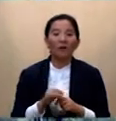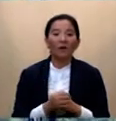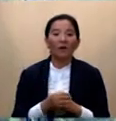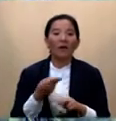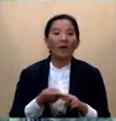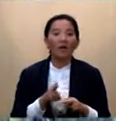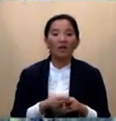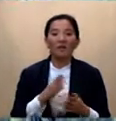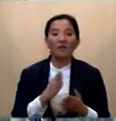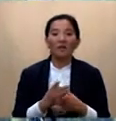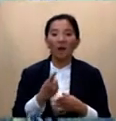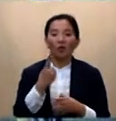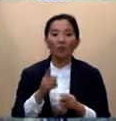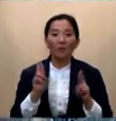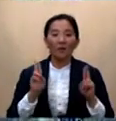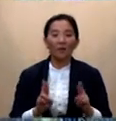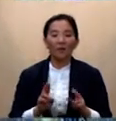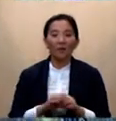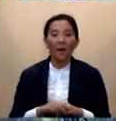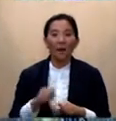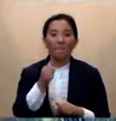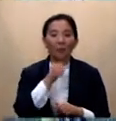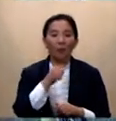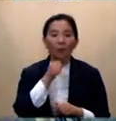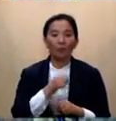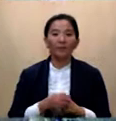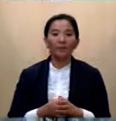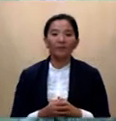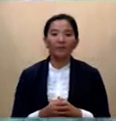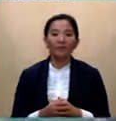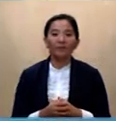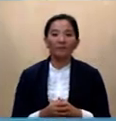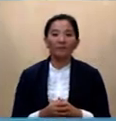К этому есть одно правило. Попробуйте.